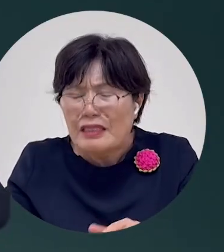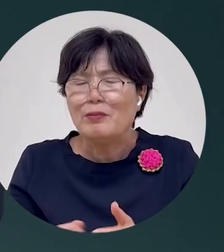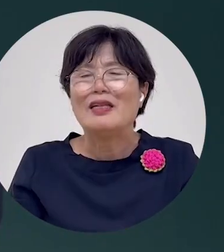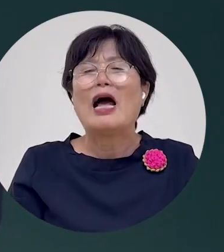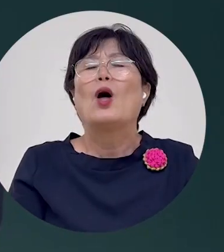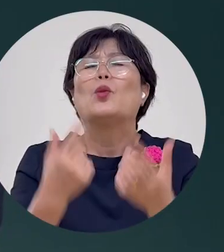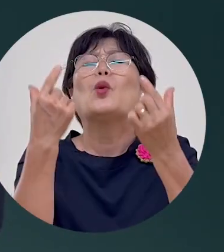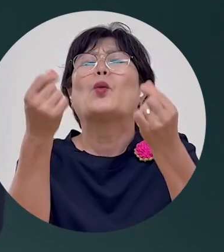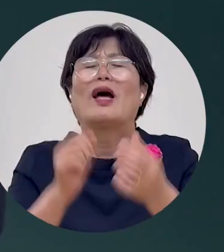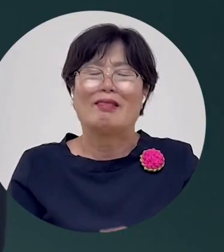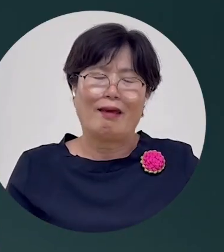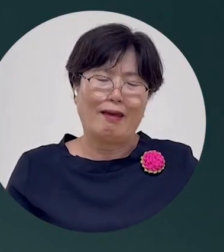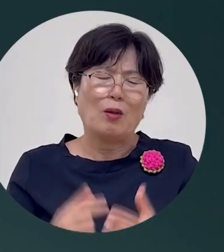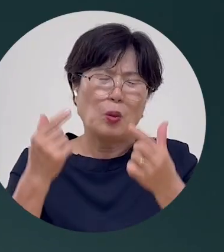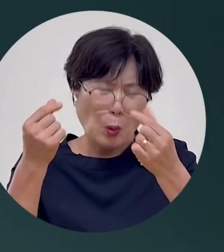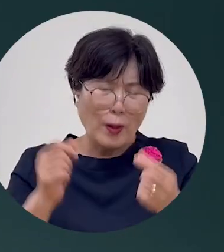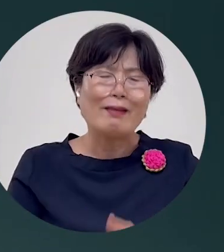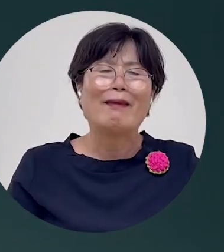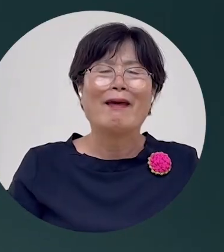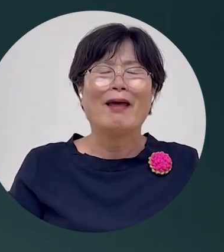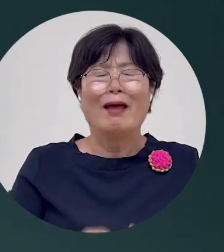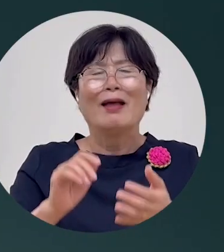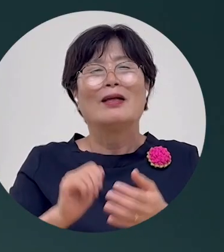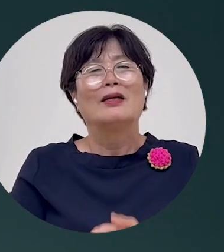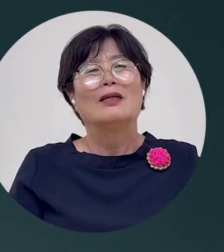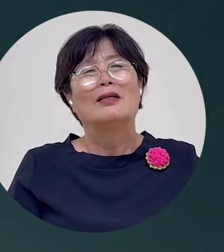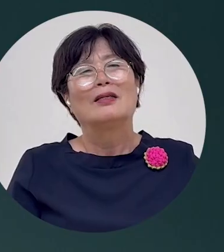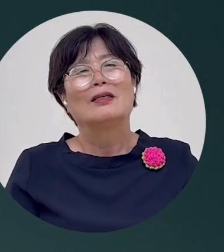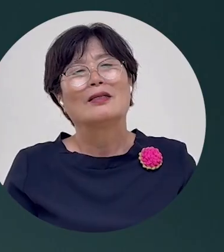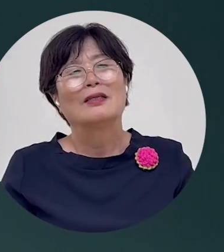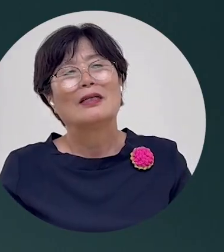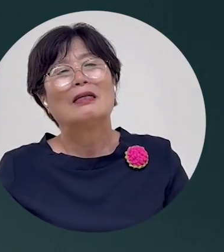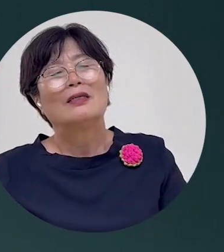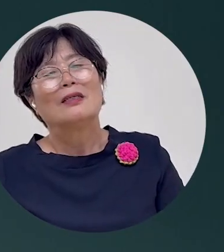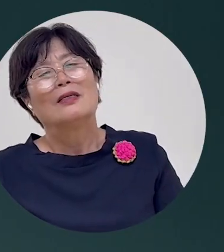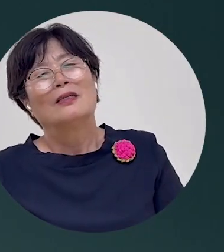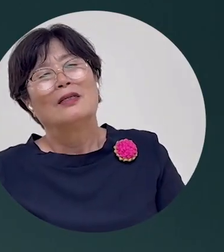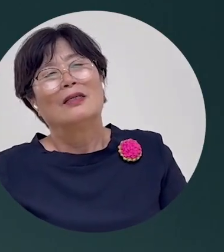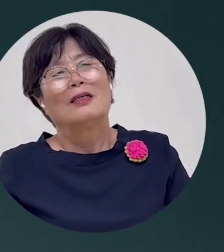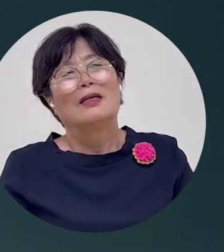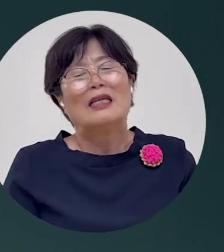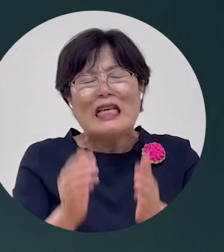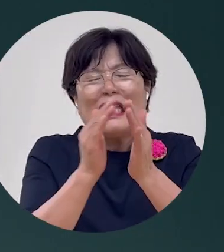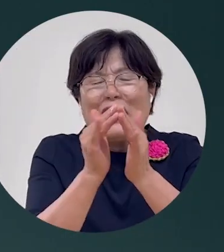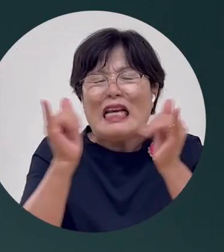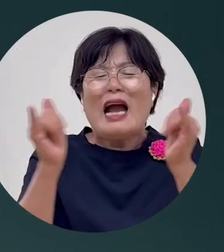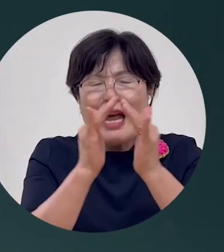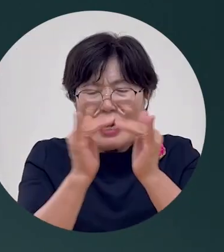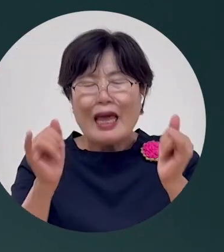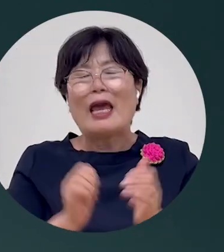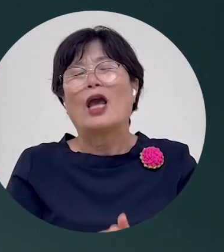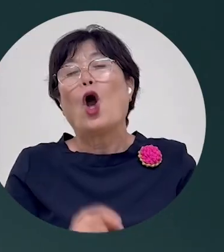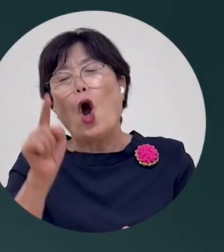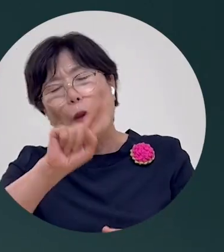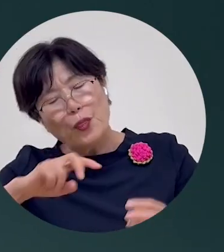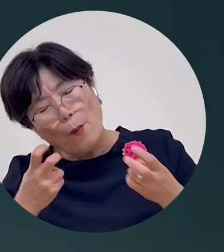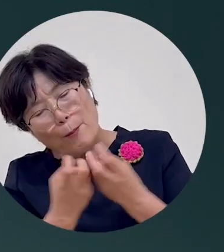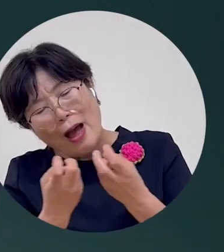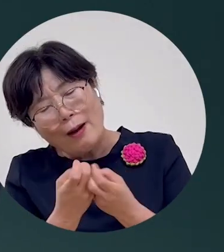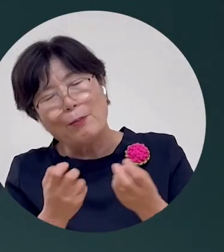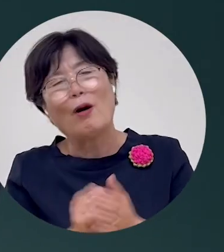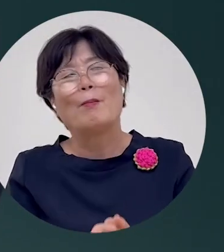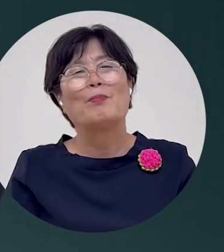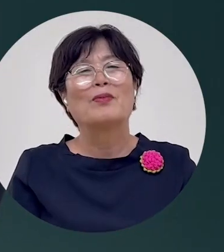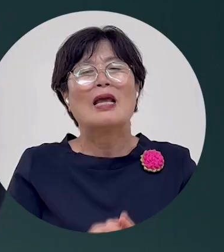혹시 다르다라고 생각하는 부분이 있을 수도 있겠지만 인간의 어떤 방법,